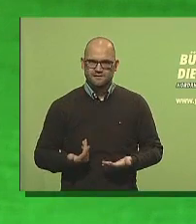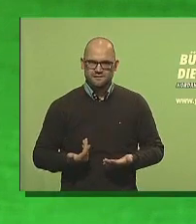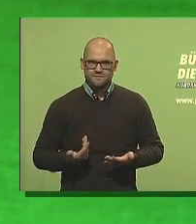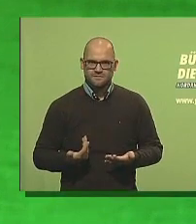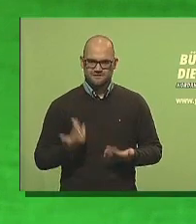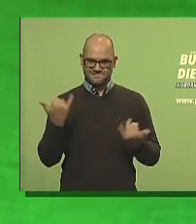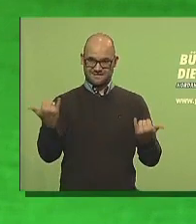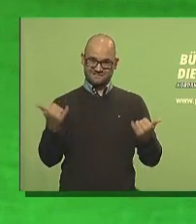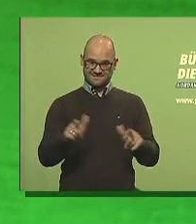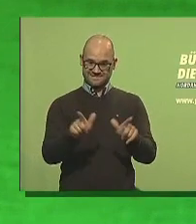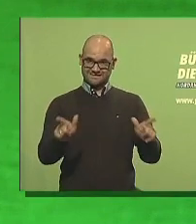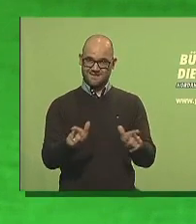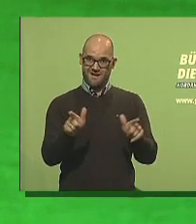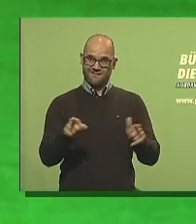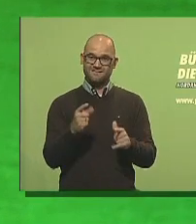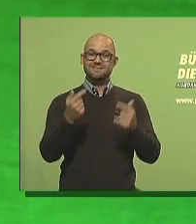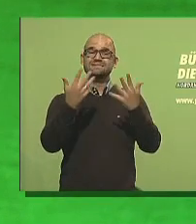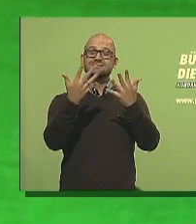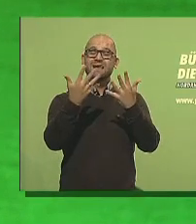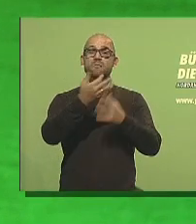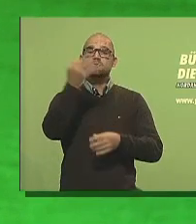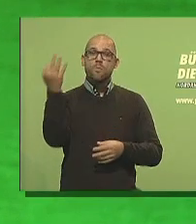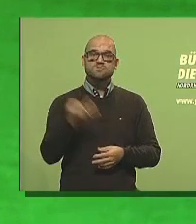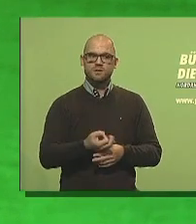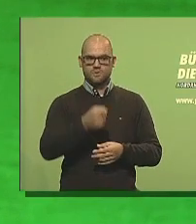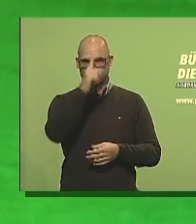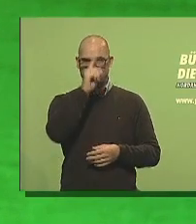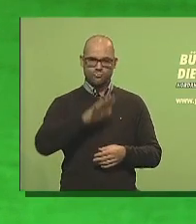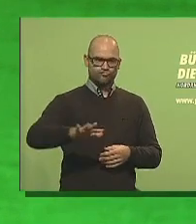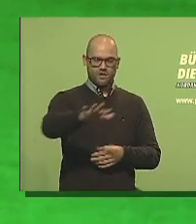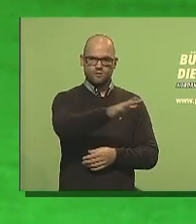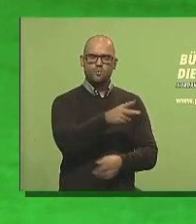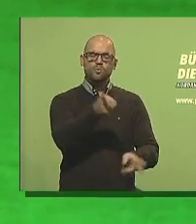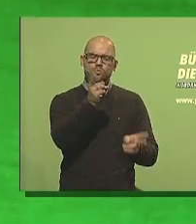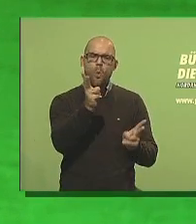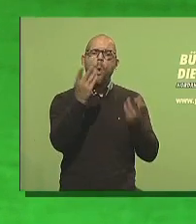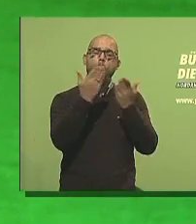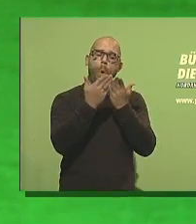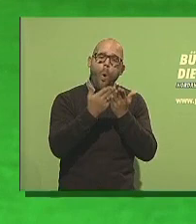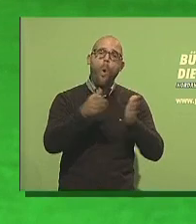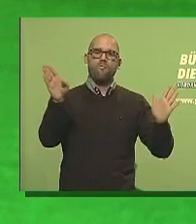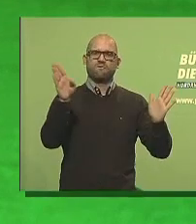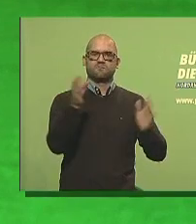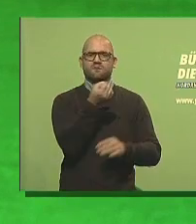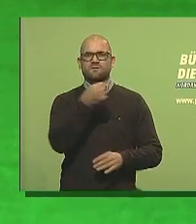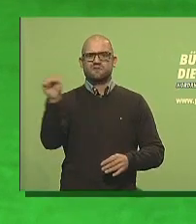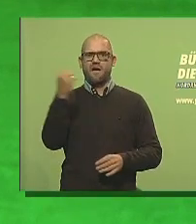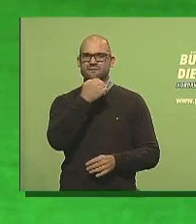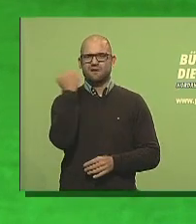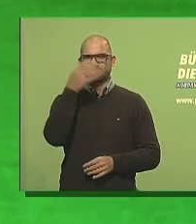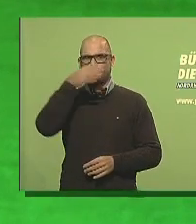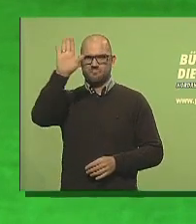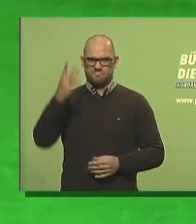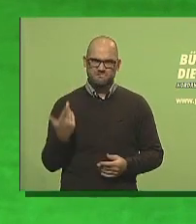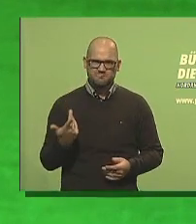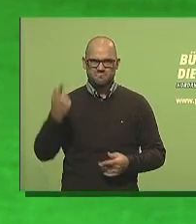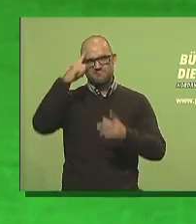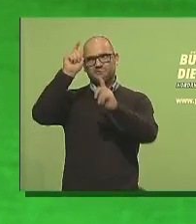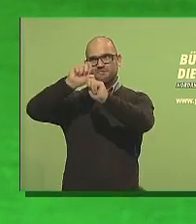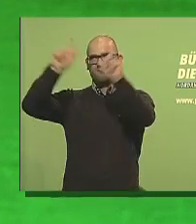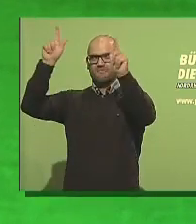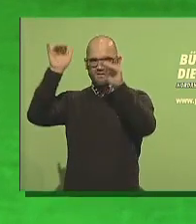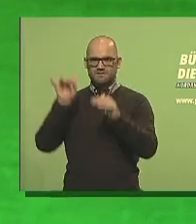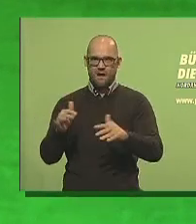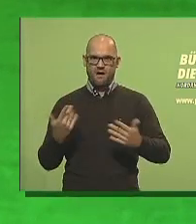10% aller Deutschen latent oder offen rechtsextrem denken. Da gibt es wirklich noch viel zu tun für